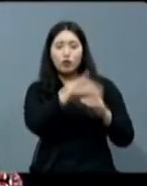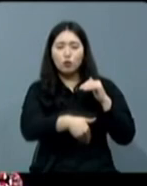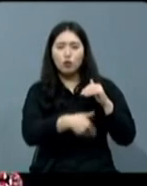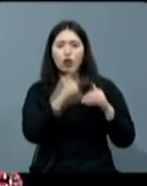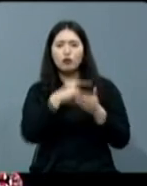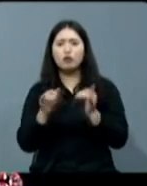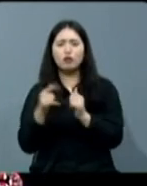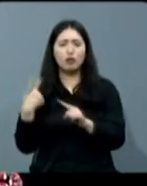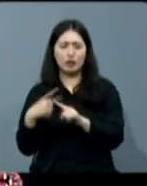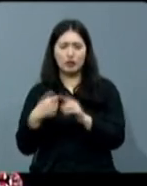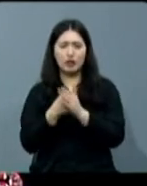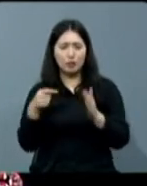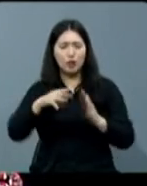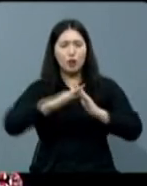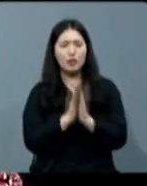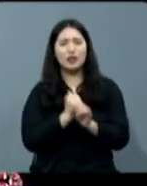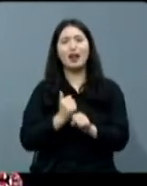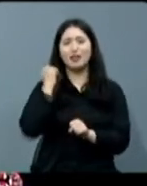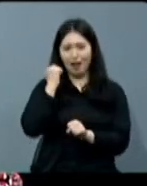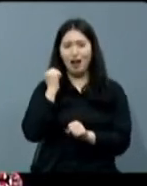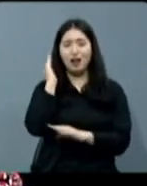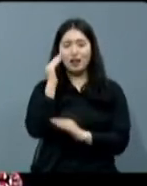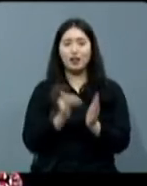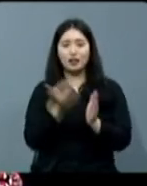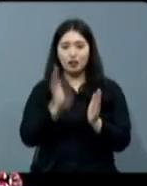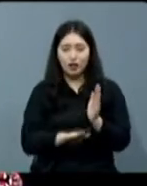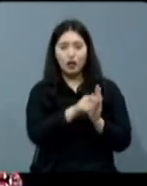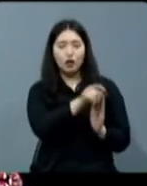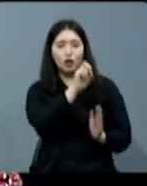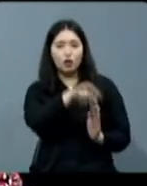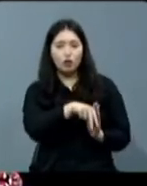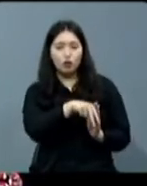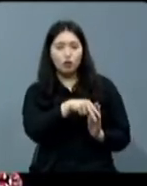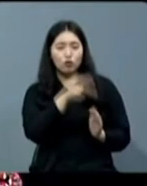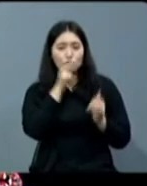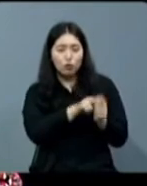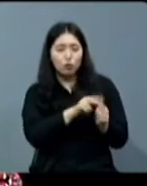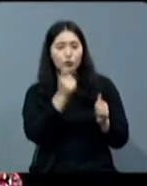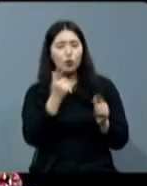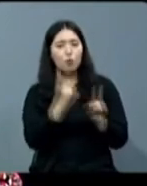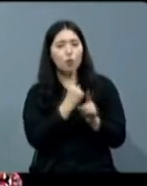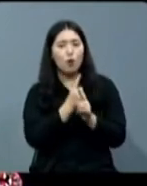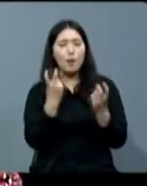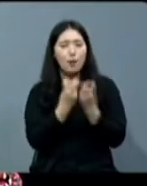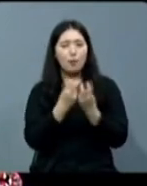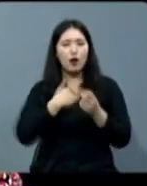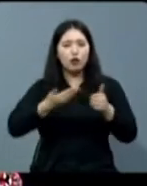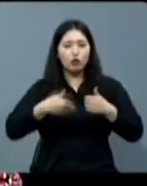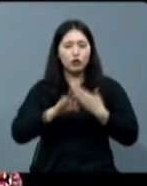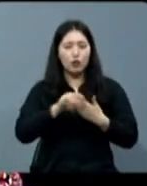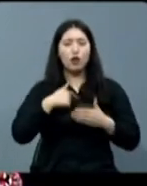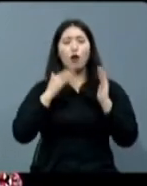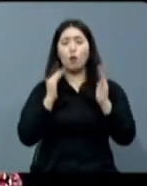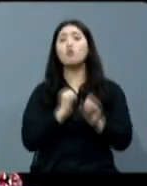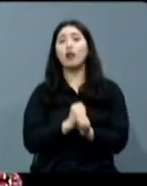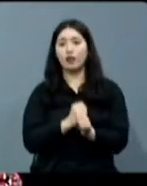저는 폐지하자고 이제 이야기를 했는데 유 후보님 그 보완책을 좀 제시해 주시면 제가 공부를 좀 더 하겠습니다.